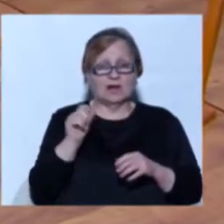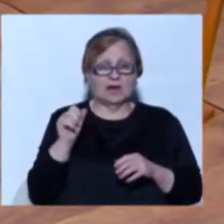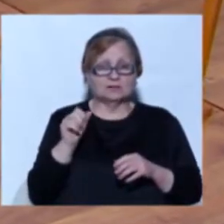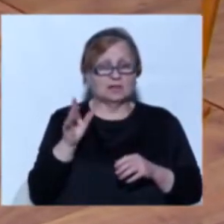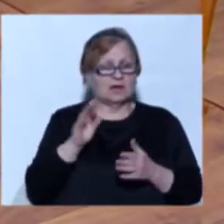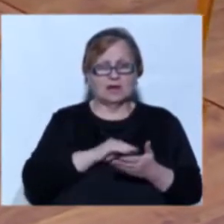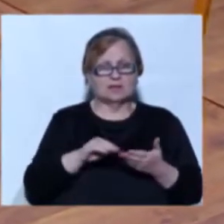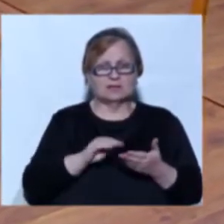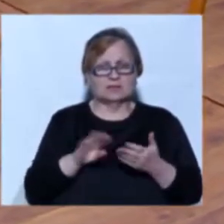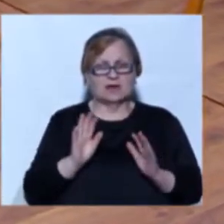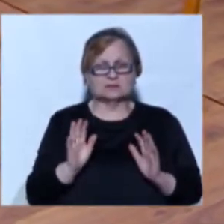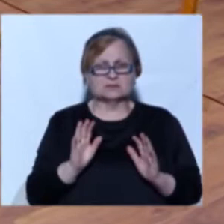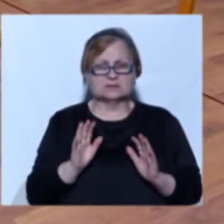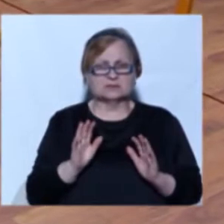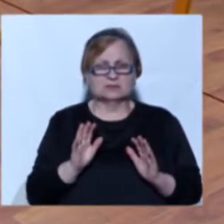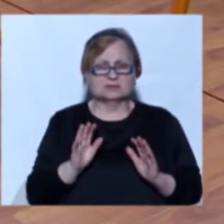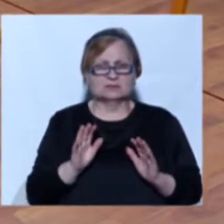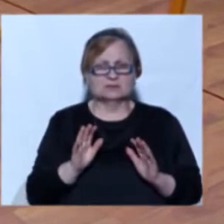წერდა. Არც